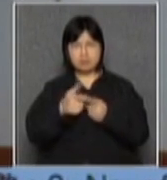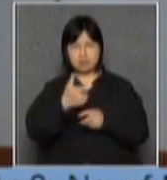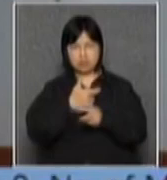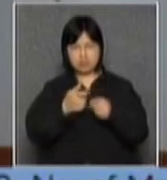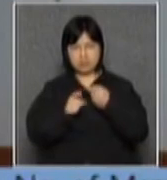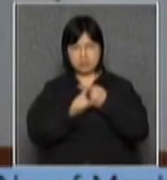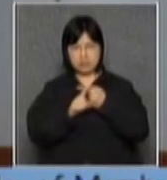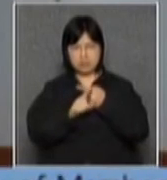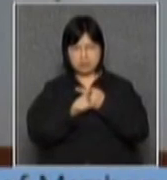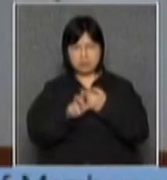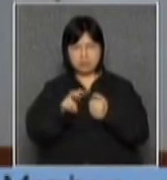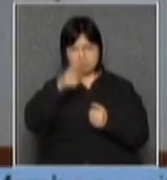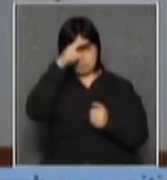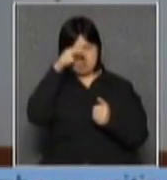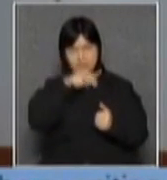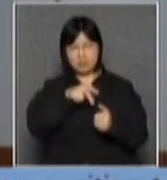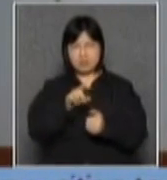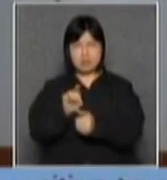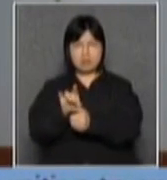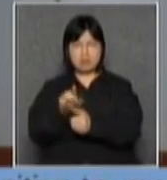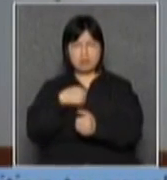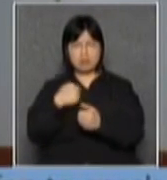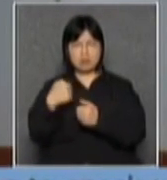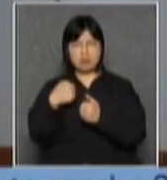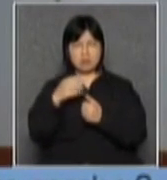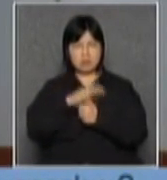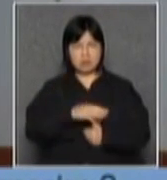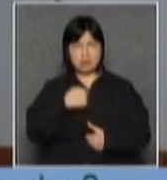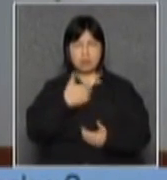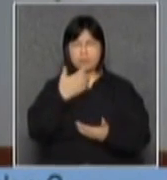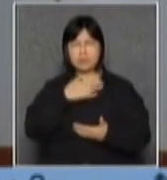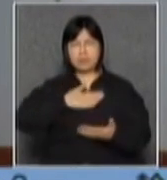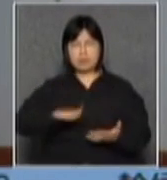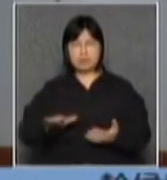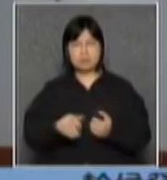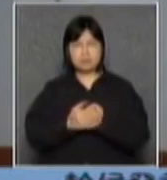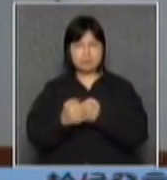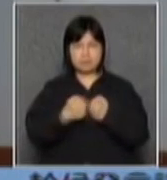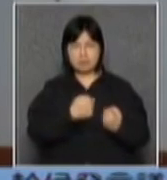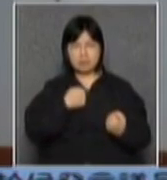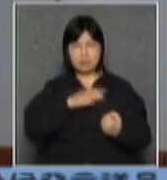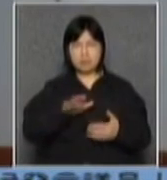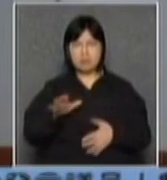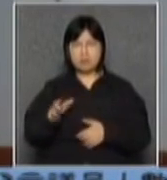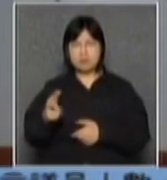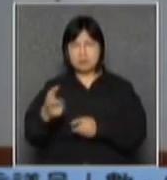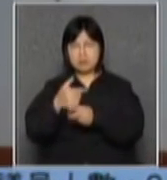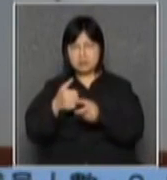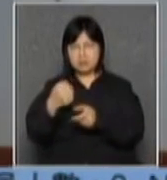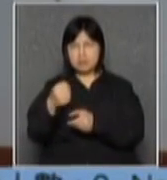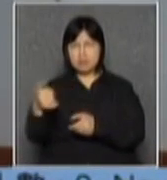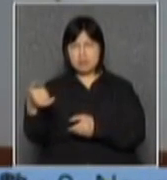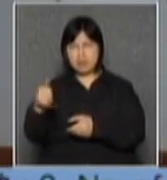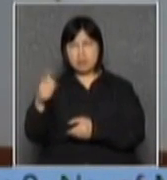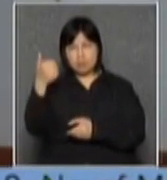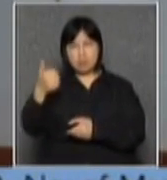為一個政治工具嚟打壓我，唔緊要嘅，我唔會驚嘅。但係我希望阿曾司長，你行一行好啦，唔好對